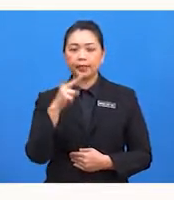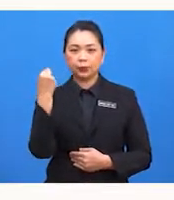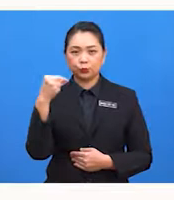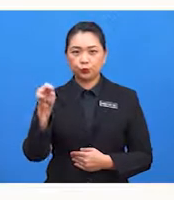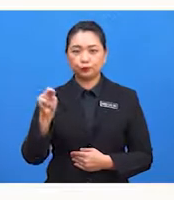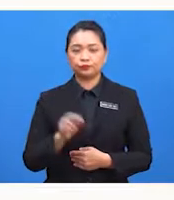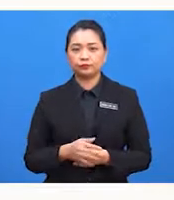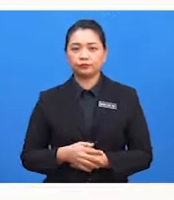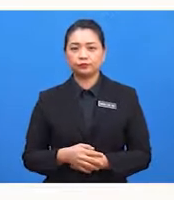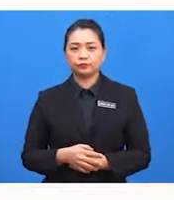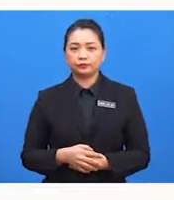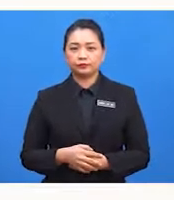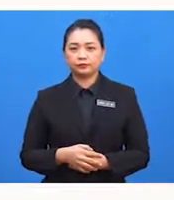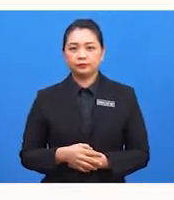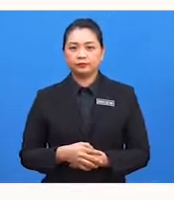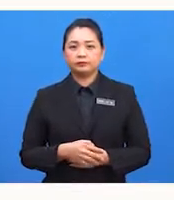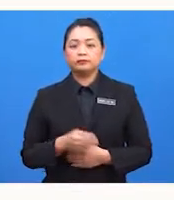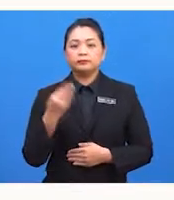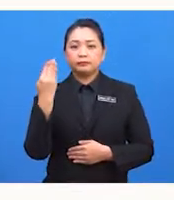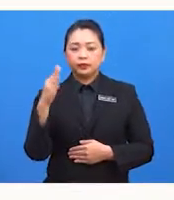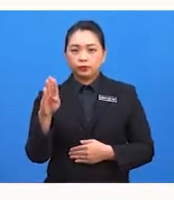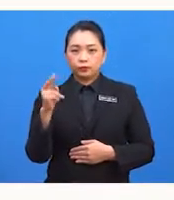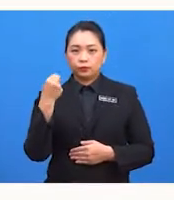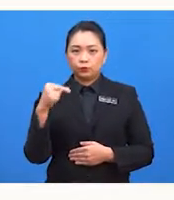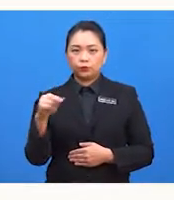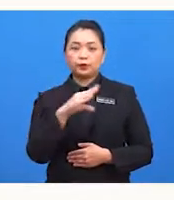biru ungu dengan kuning jingga.